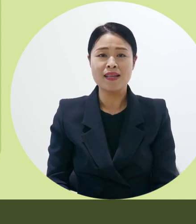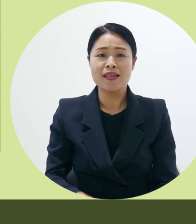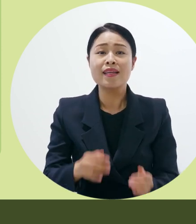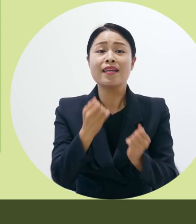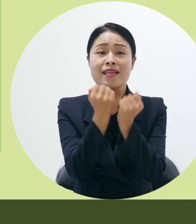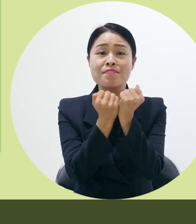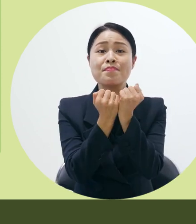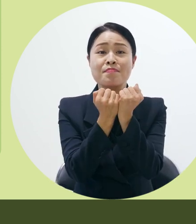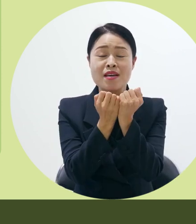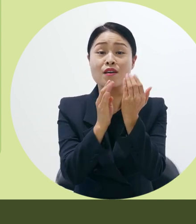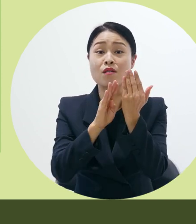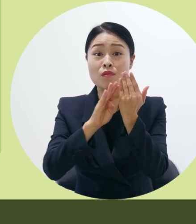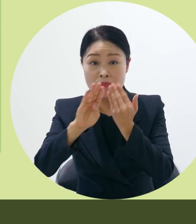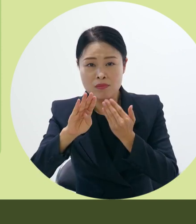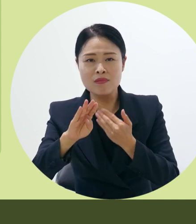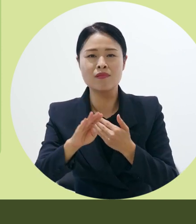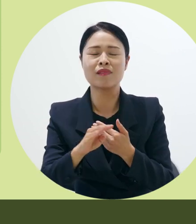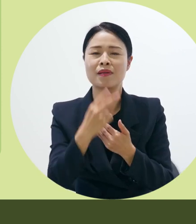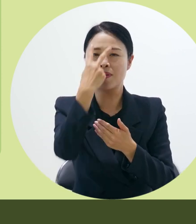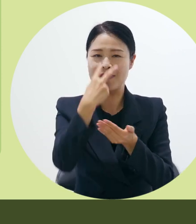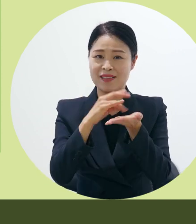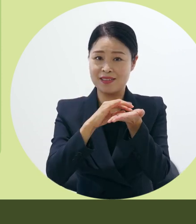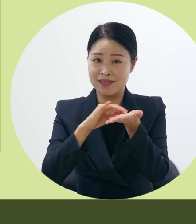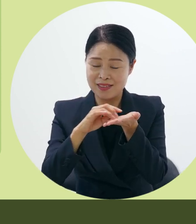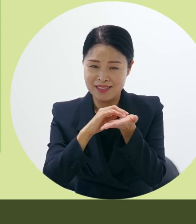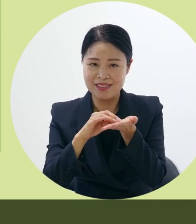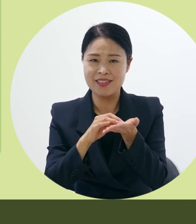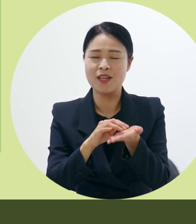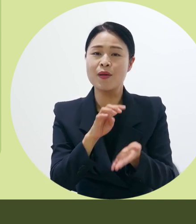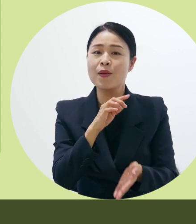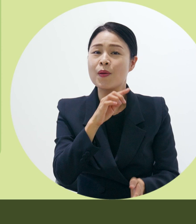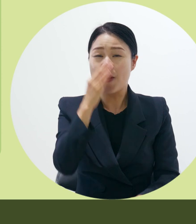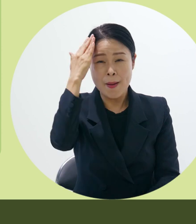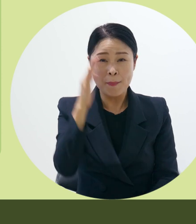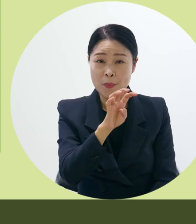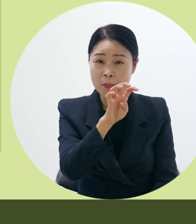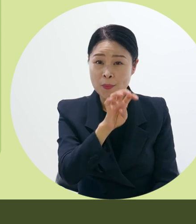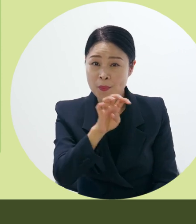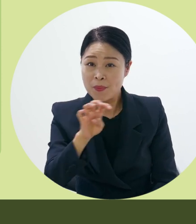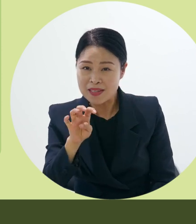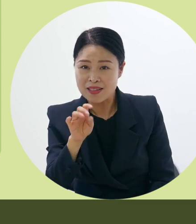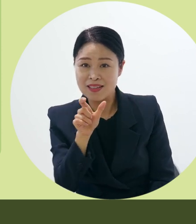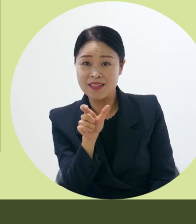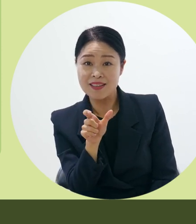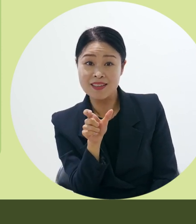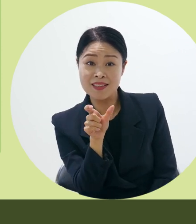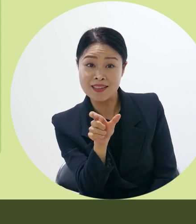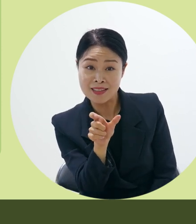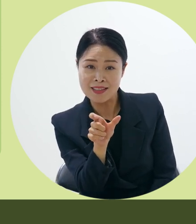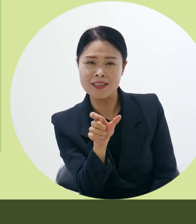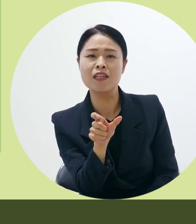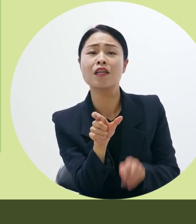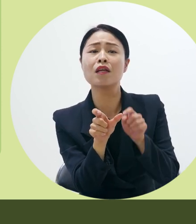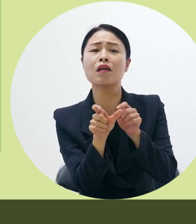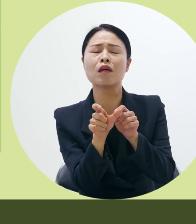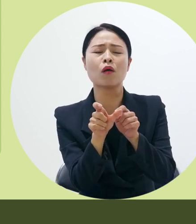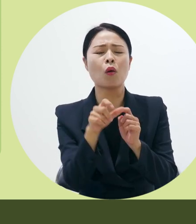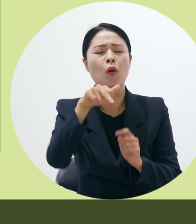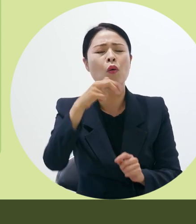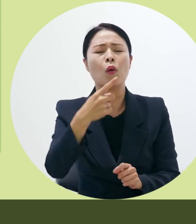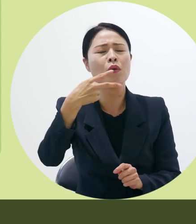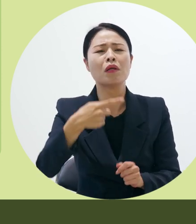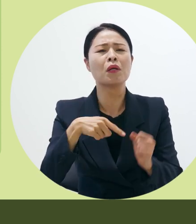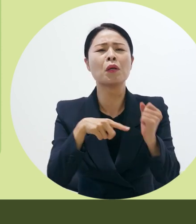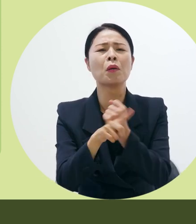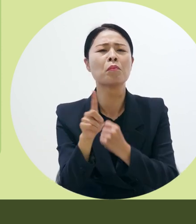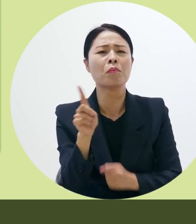뒤에 설명할 점자, 코드 표시 의무화 품목군에서 코드란 음성, 수어 영상 변환용